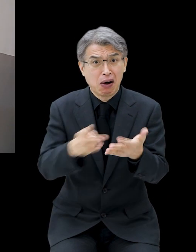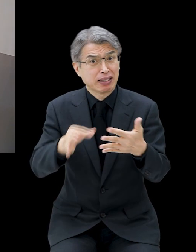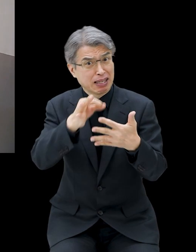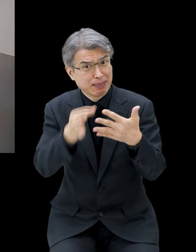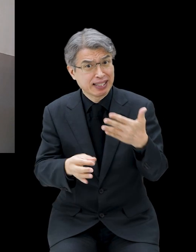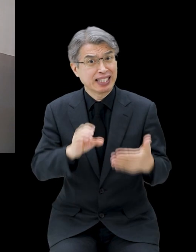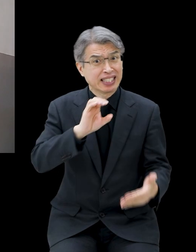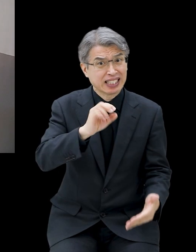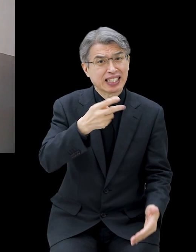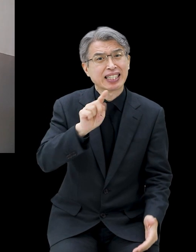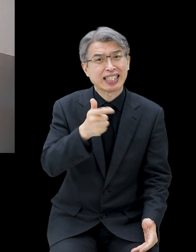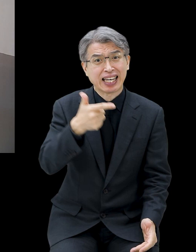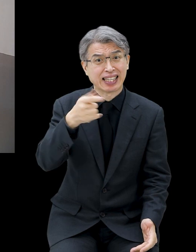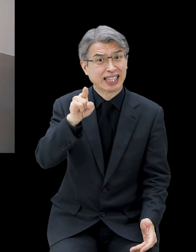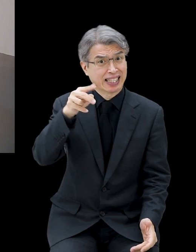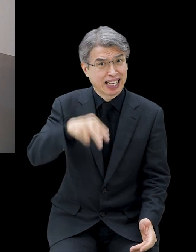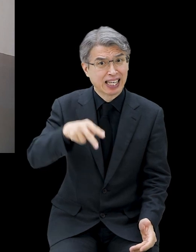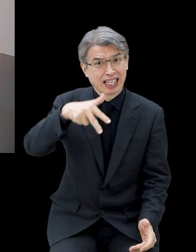닷넷, 자바,